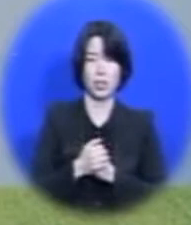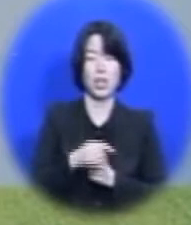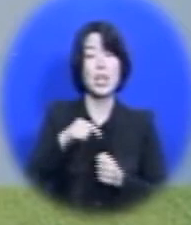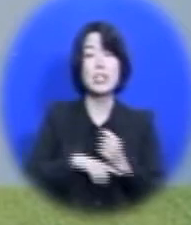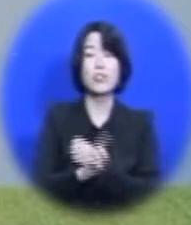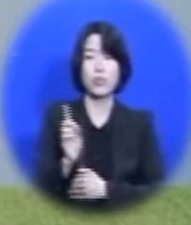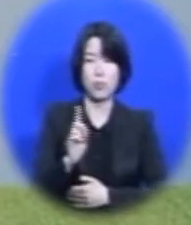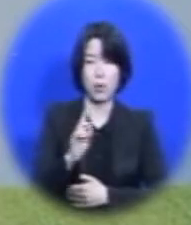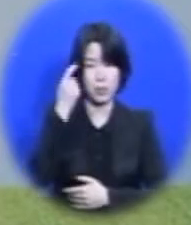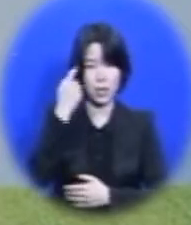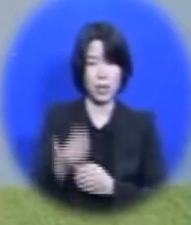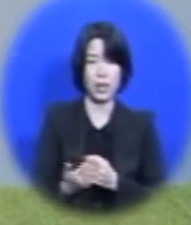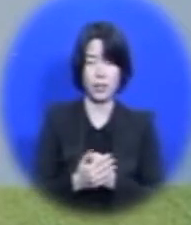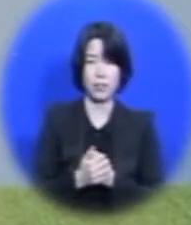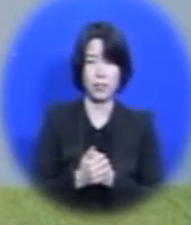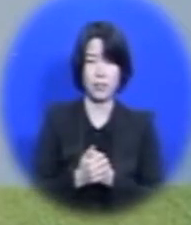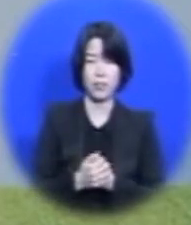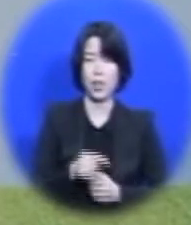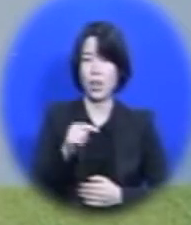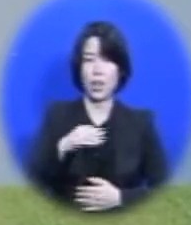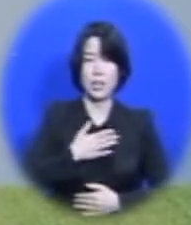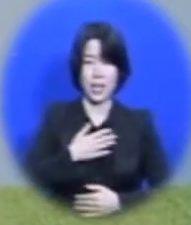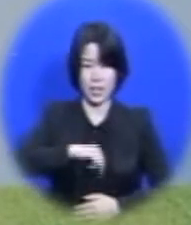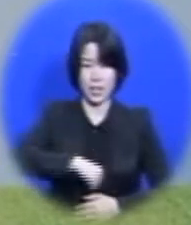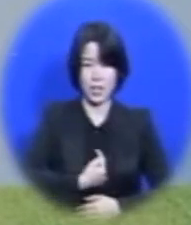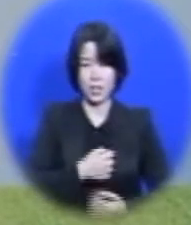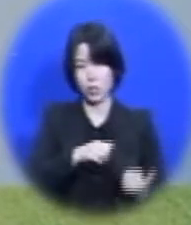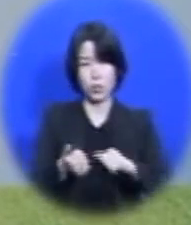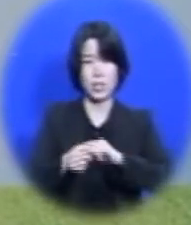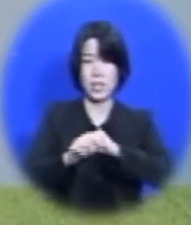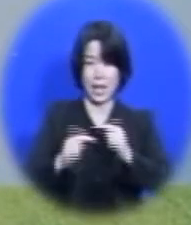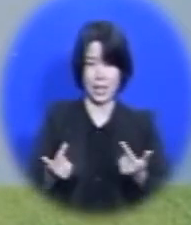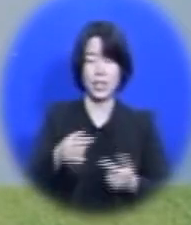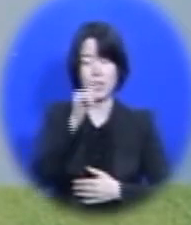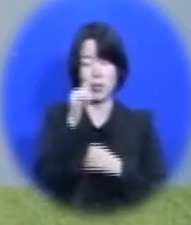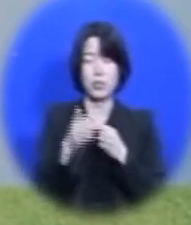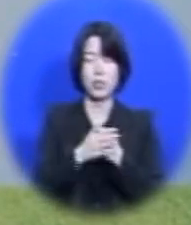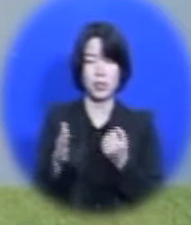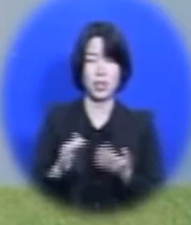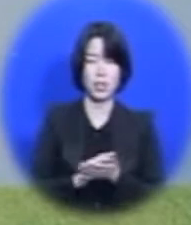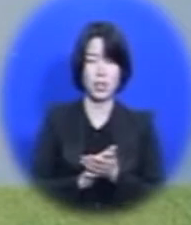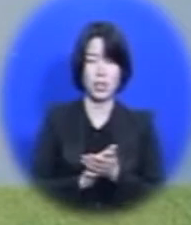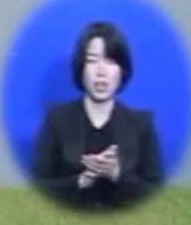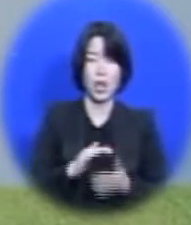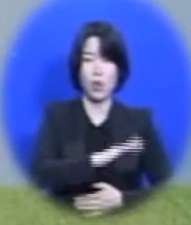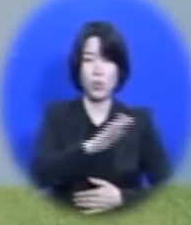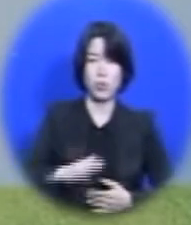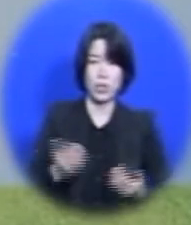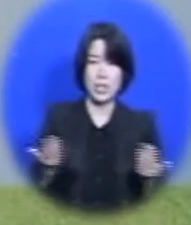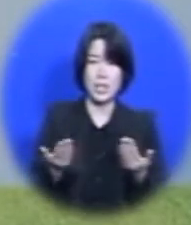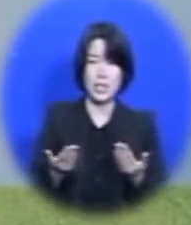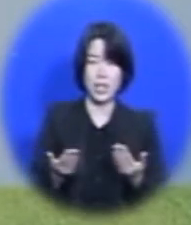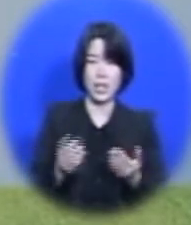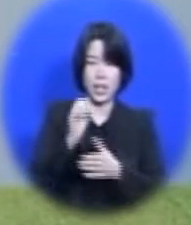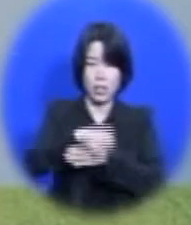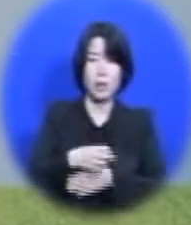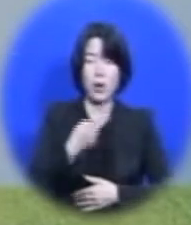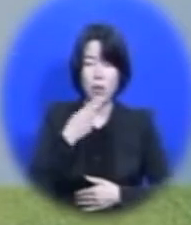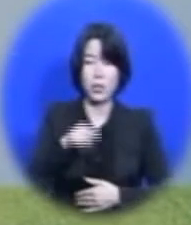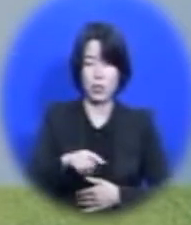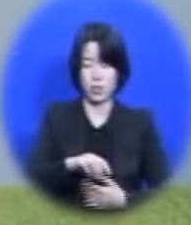이유는 뭐지요? 그가 죽지 않고 있기 때문입니다. 우리 사역에 열매가 없는 것은 우리가 죽지